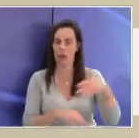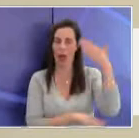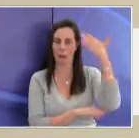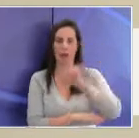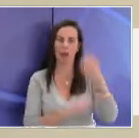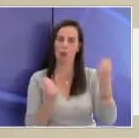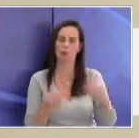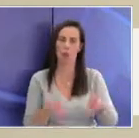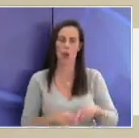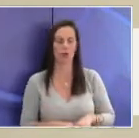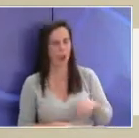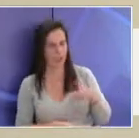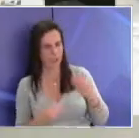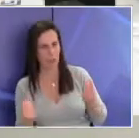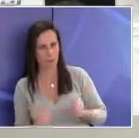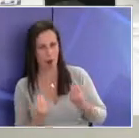בצורה הכי הכי יעילה. אבל זה משהו